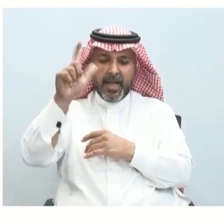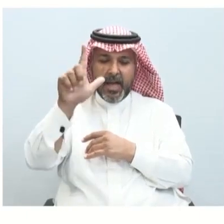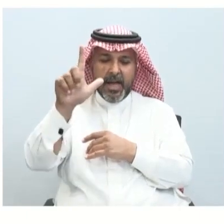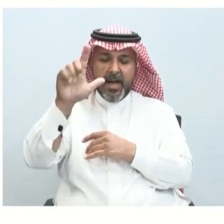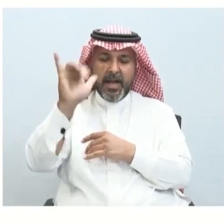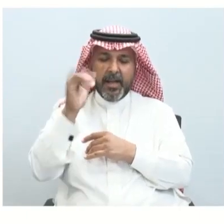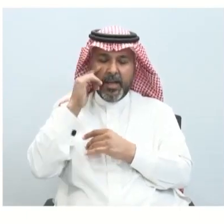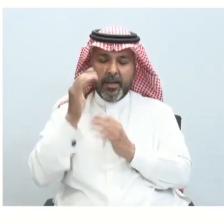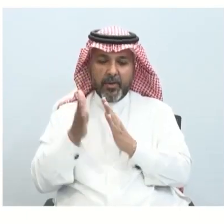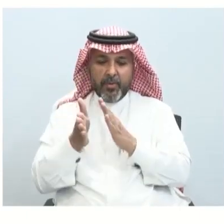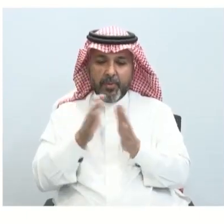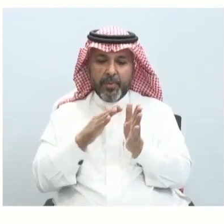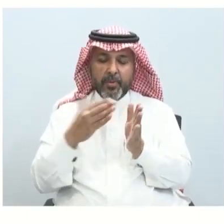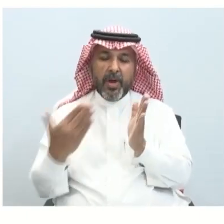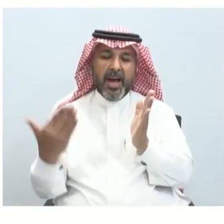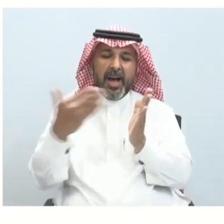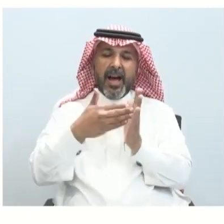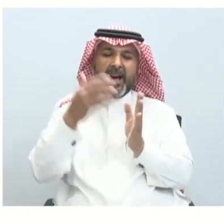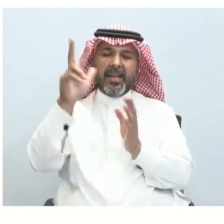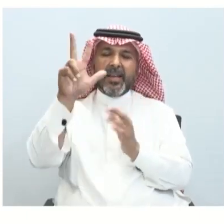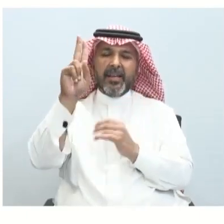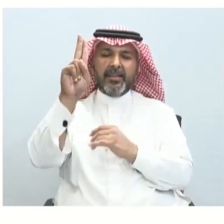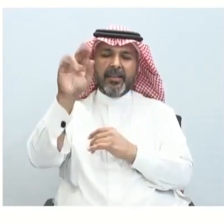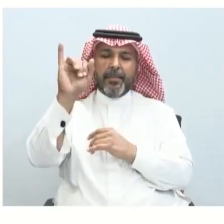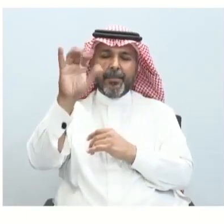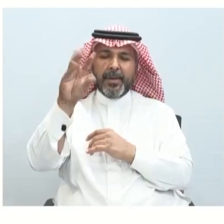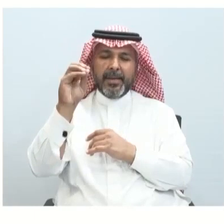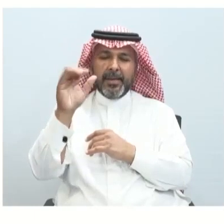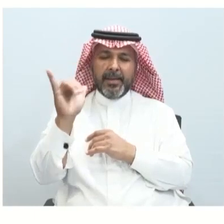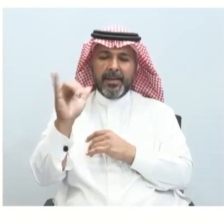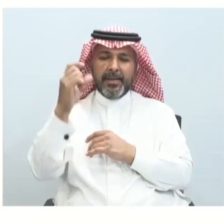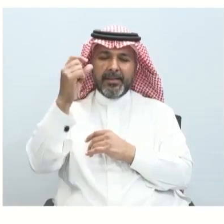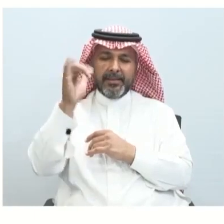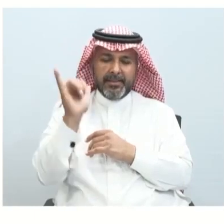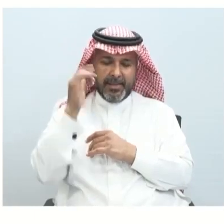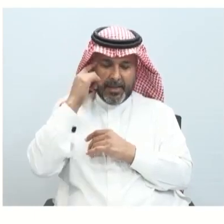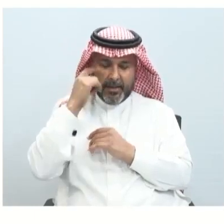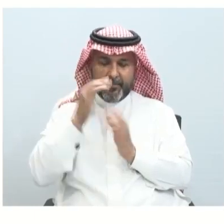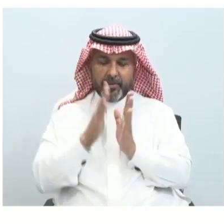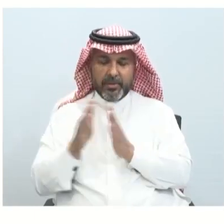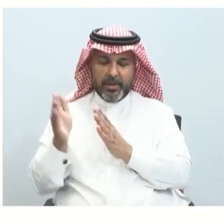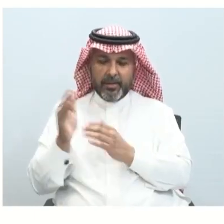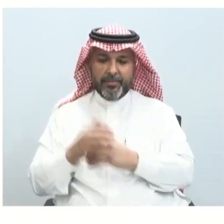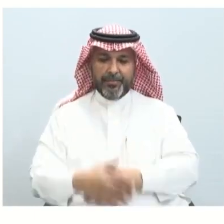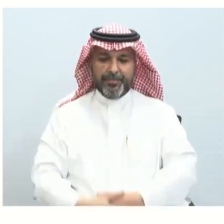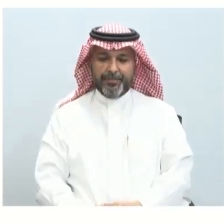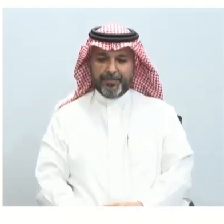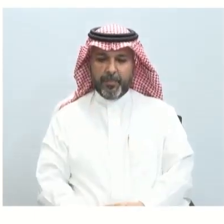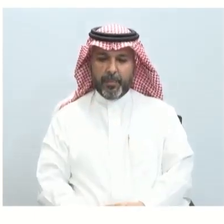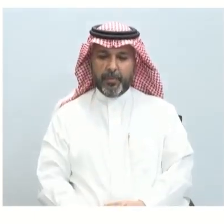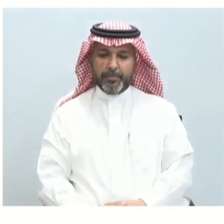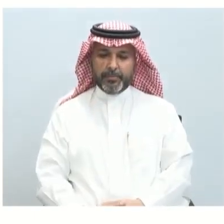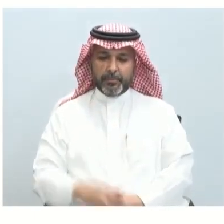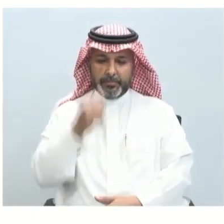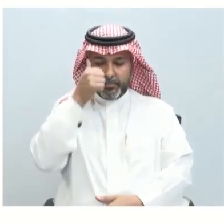الاستوائي ثم الانفصالي ثم الطور النهائي في تثبيت المفاهيم الرئيسه في